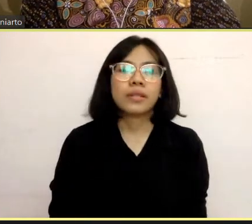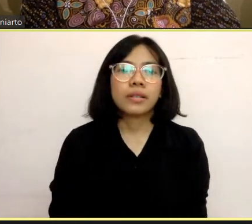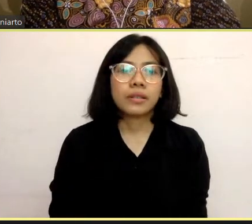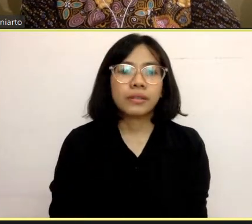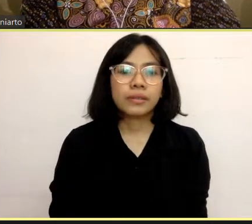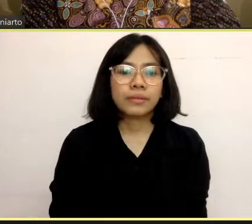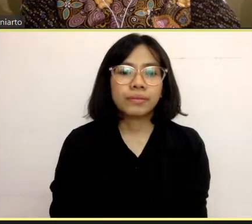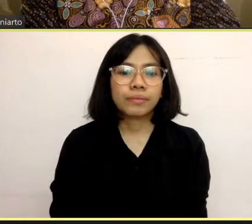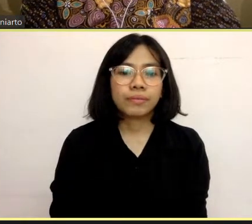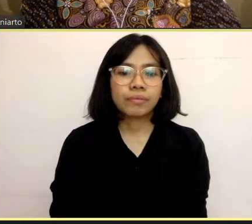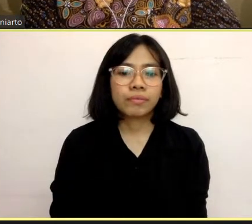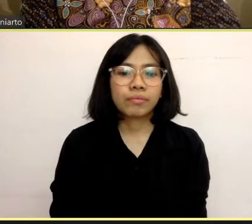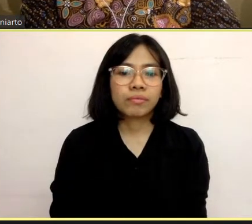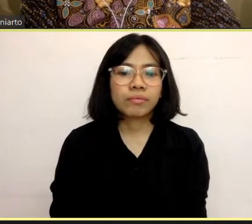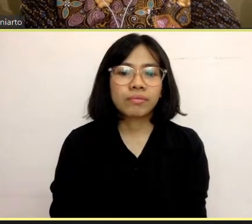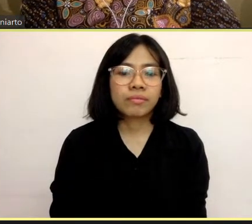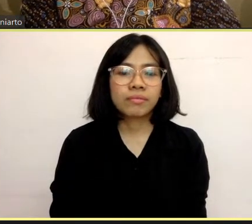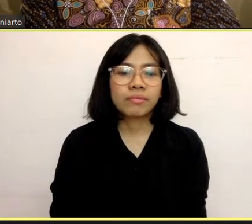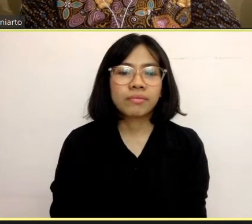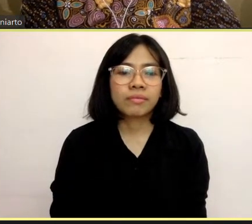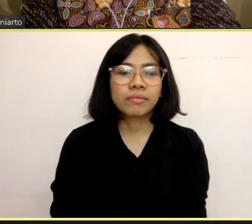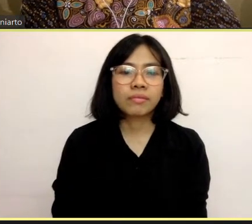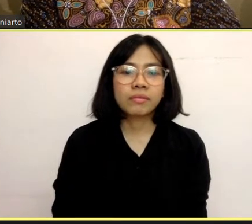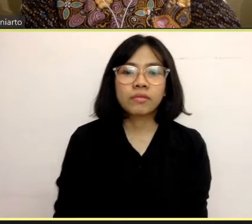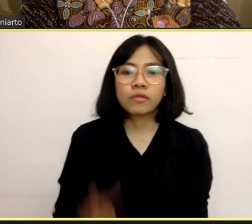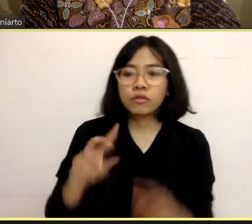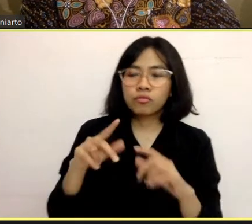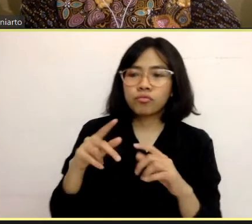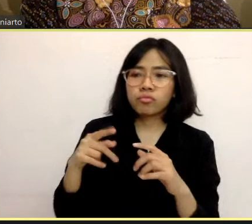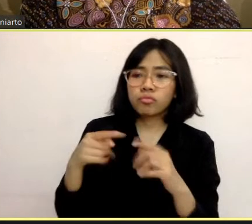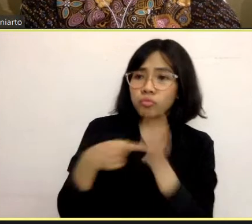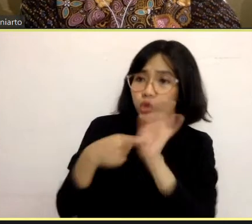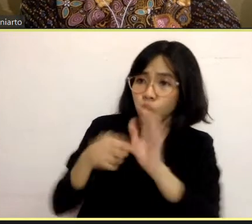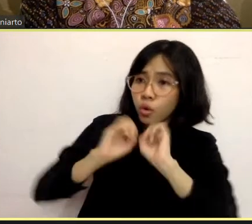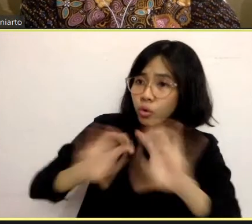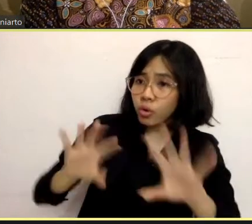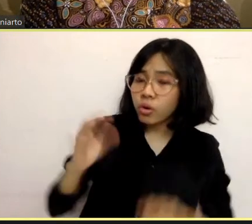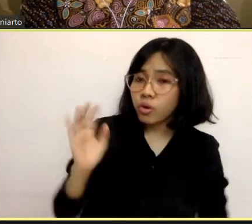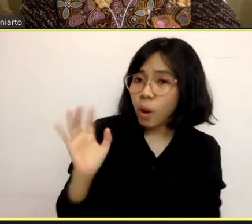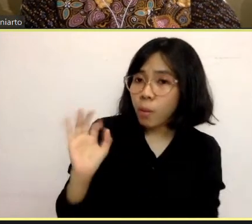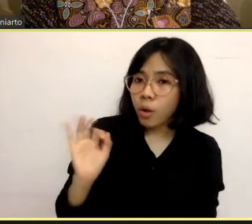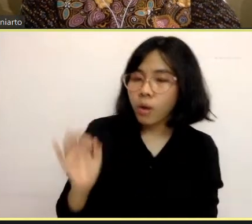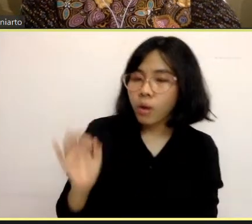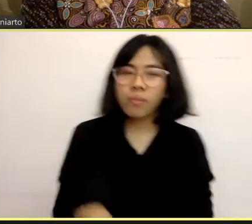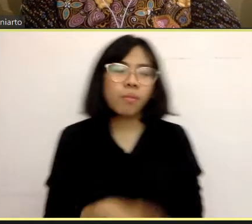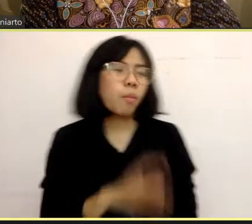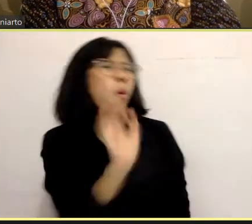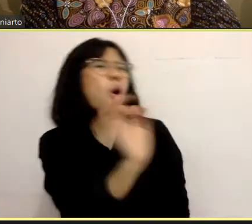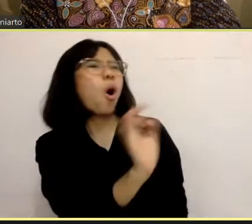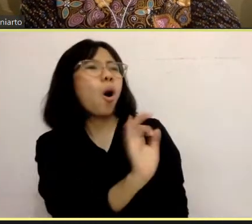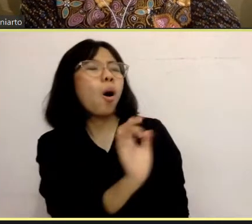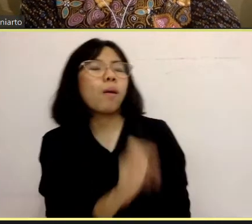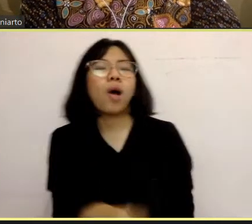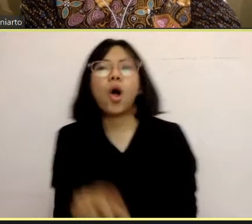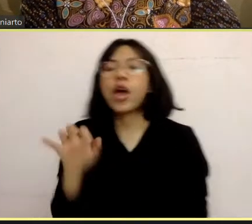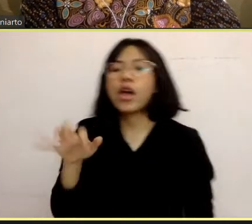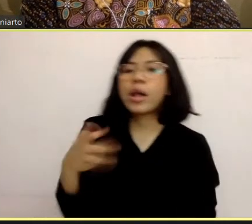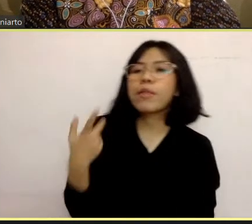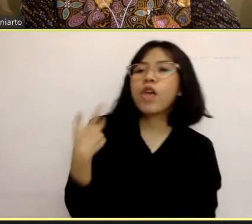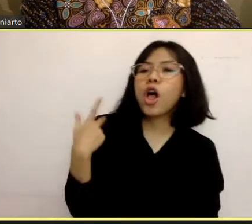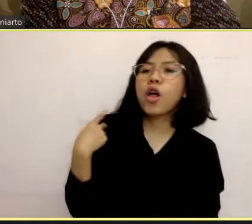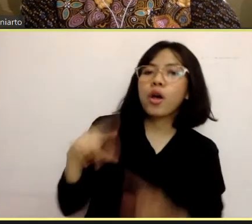Udah ada belum, Bang? Belum kelihatan. Oh ya, udah. Berarti minta tolong sama admin aja deh,